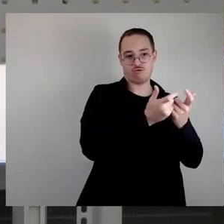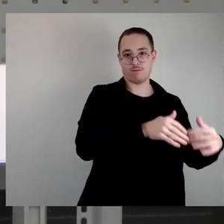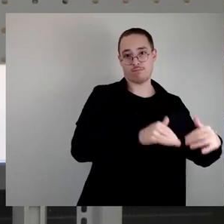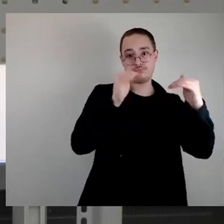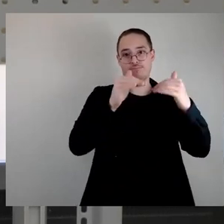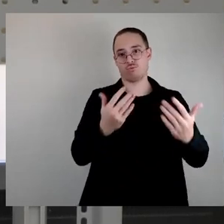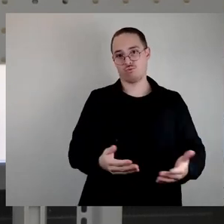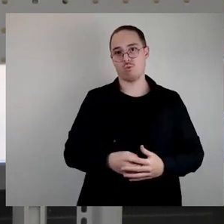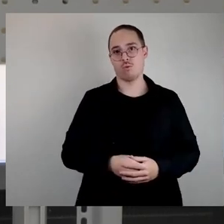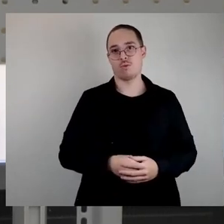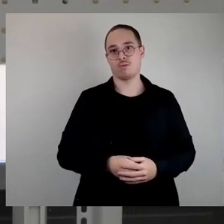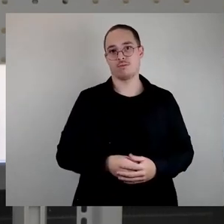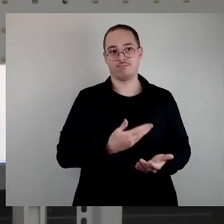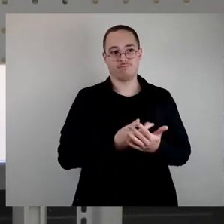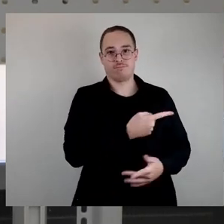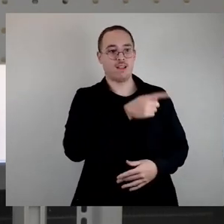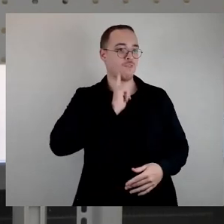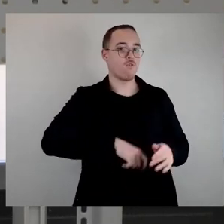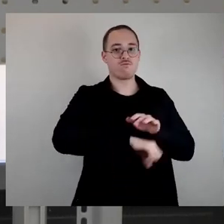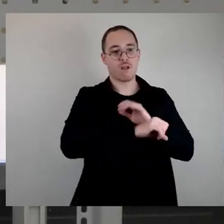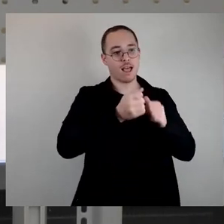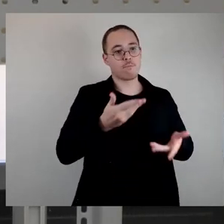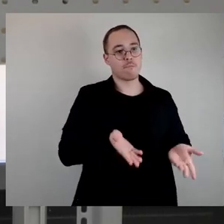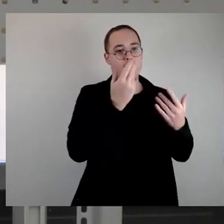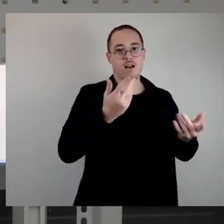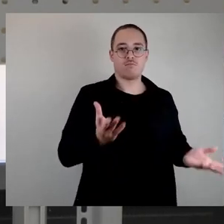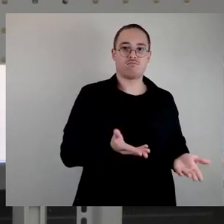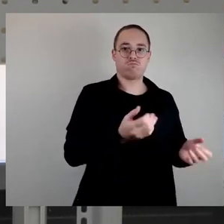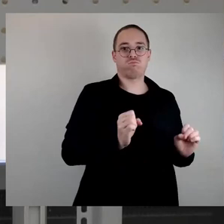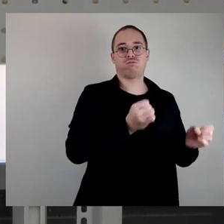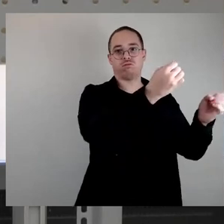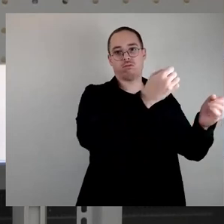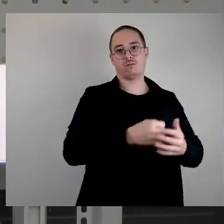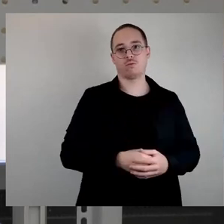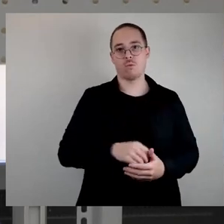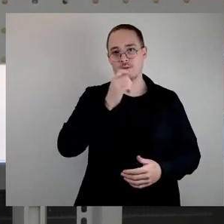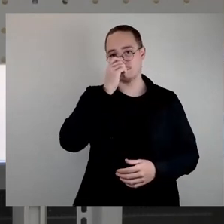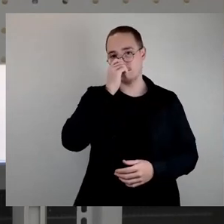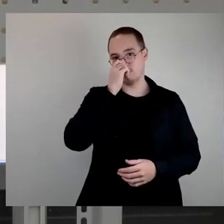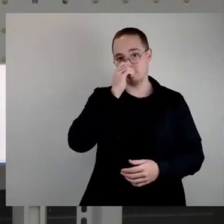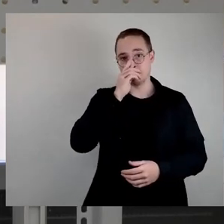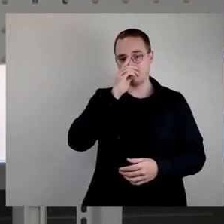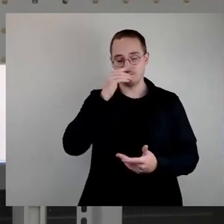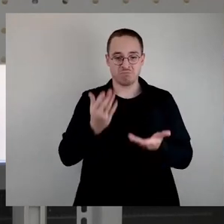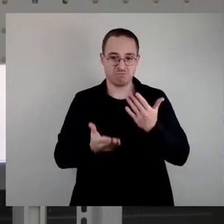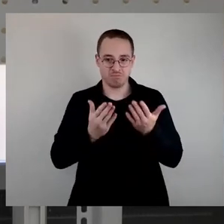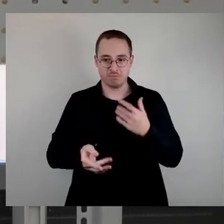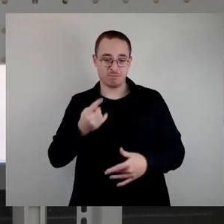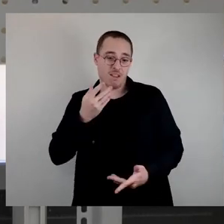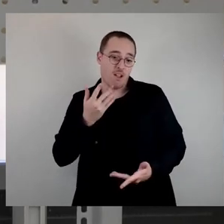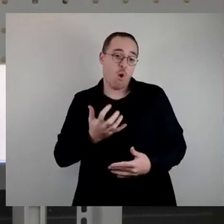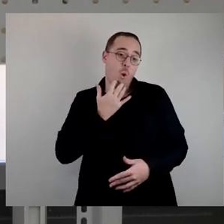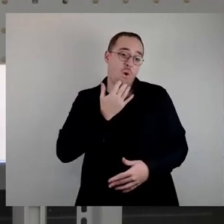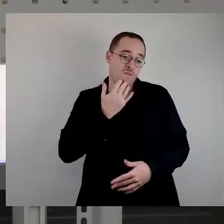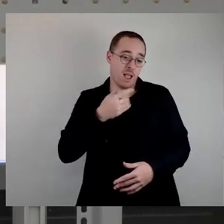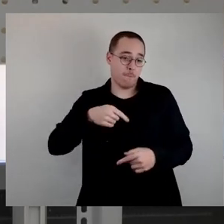etwas höher ist. Das ist ein Missstand, der sich hoffentlich mit dem Aufstieg von Dynamo Dresden in die zweite Bundesliga bald korrigieren lässt. Wenn man aber dann weiter